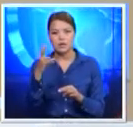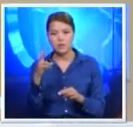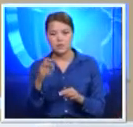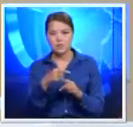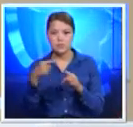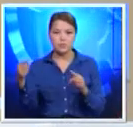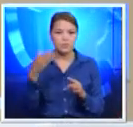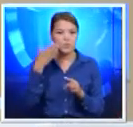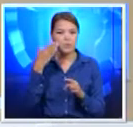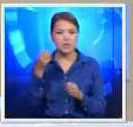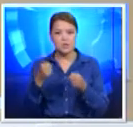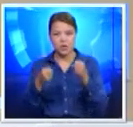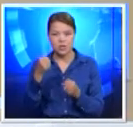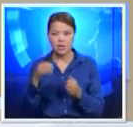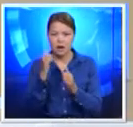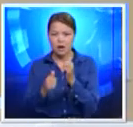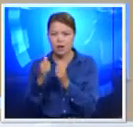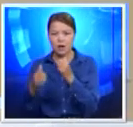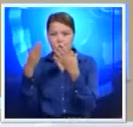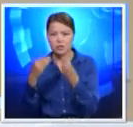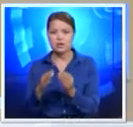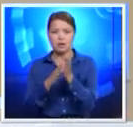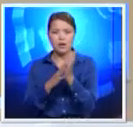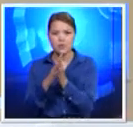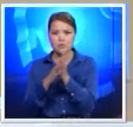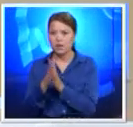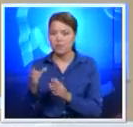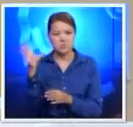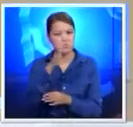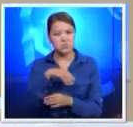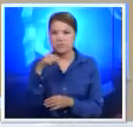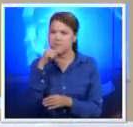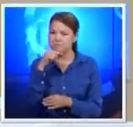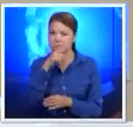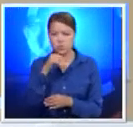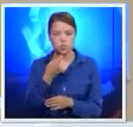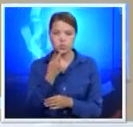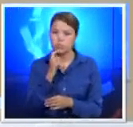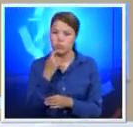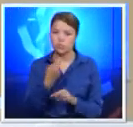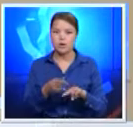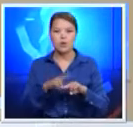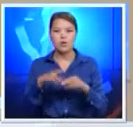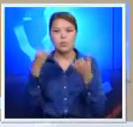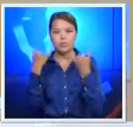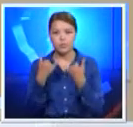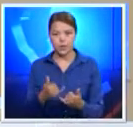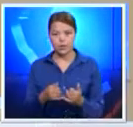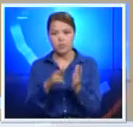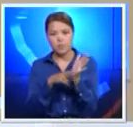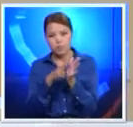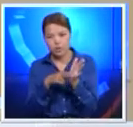жаңағы көлікпен тасуымыз керек күніге. Енді оның барлығы мүмкін емес, оны өздерің жақсы білесіздер. Сондықтан біз қазір темір жолды